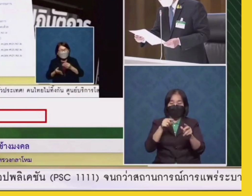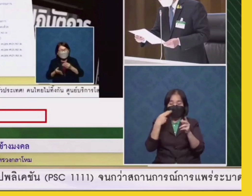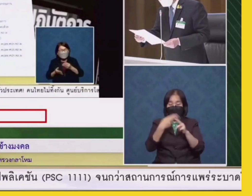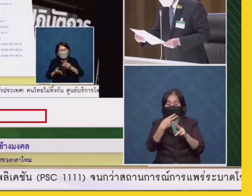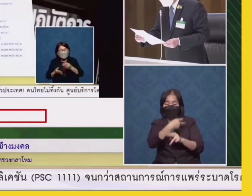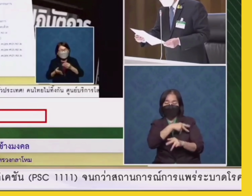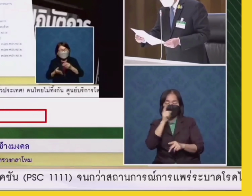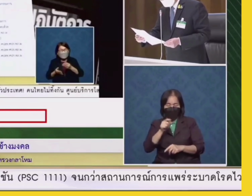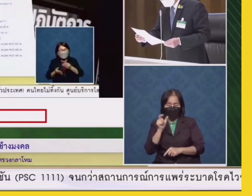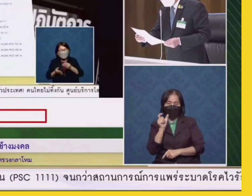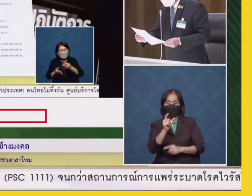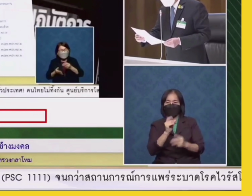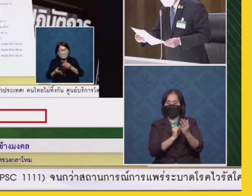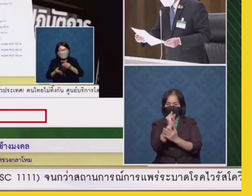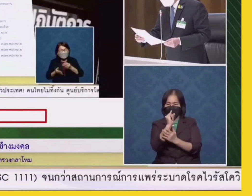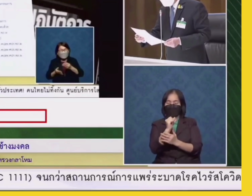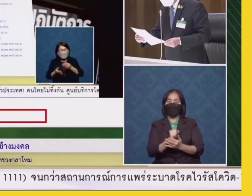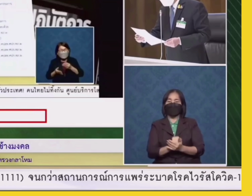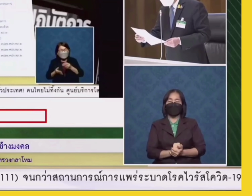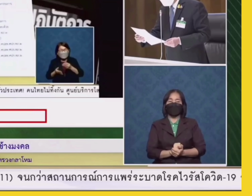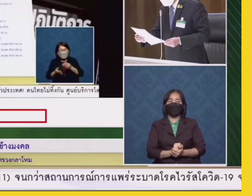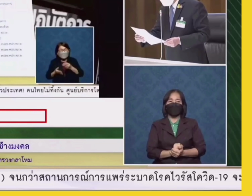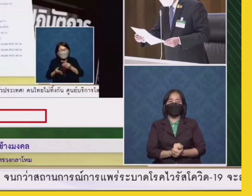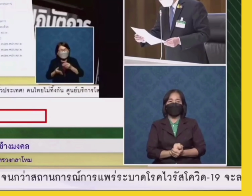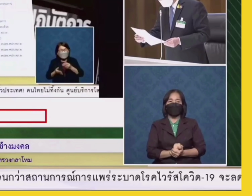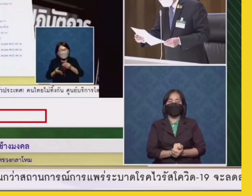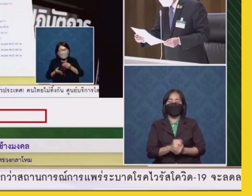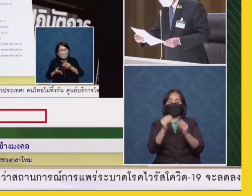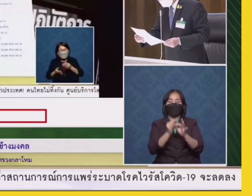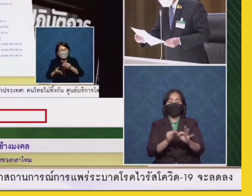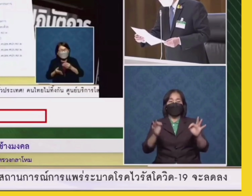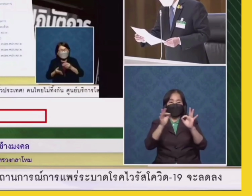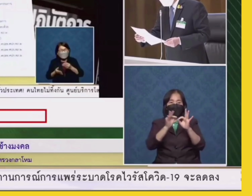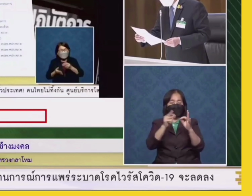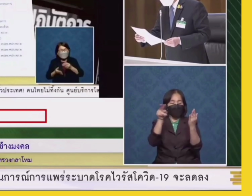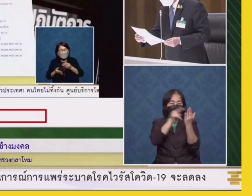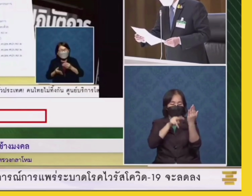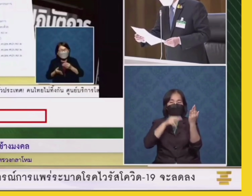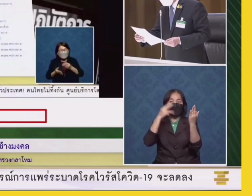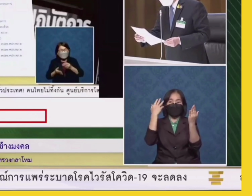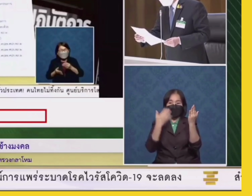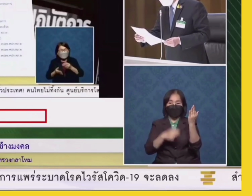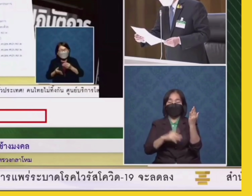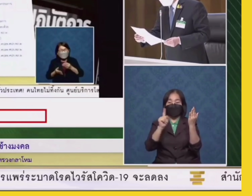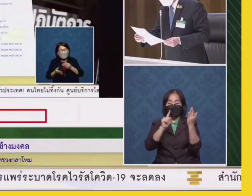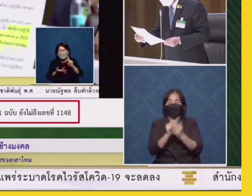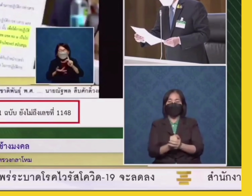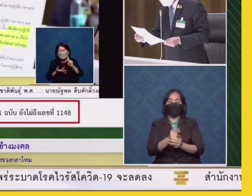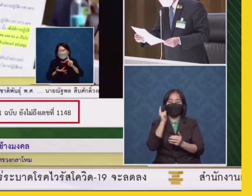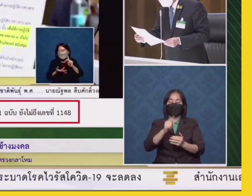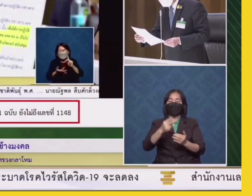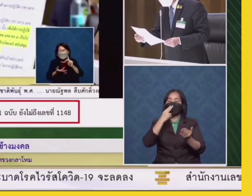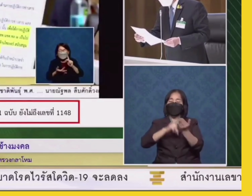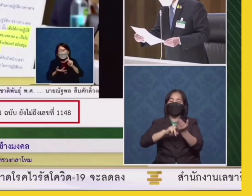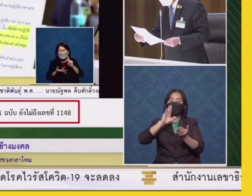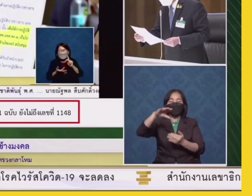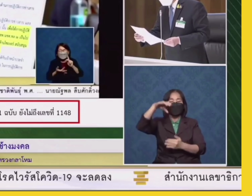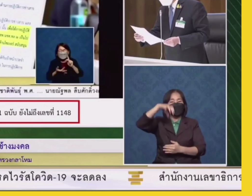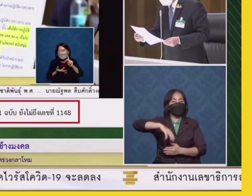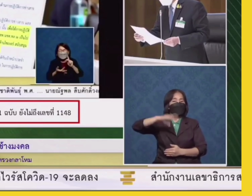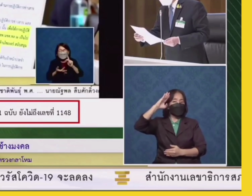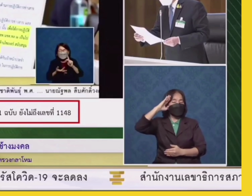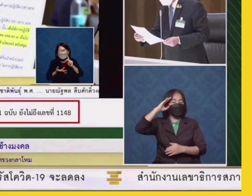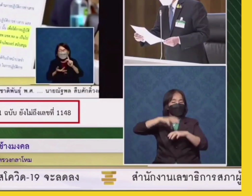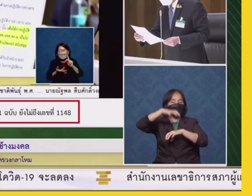องและที่สำคัญคือได้ตรวจสอบหนังสือดังกล่าวแล้วนะครับเป็นหนังสือของกองทัพภาคที่2น